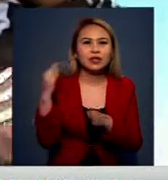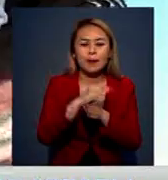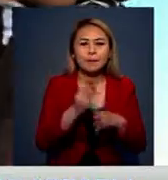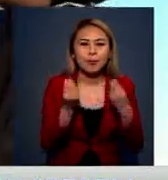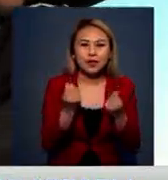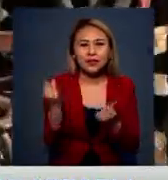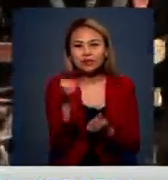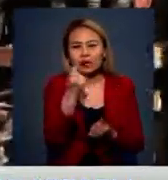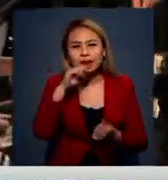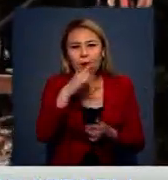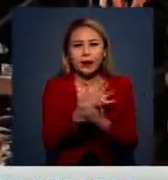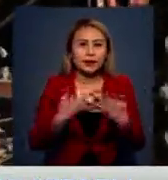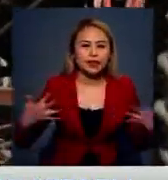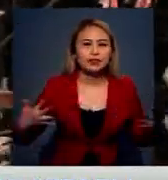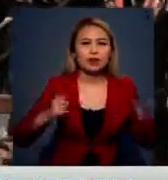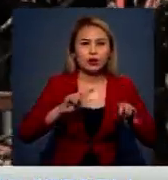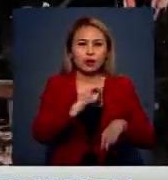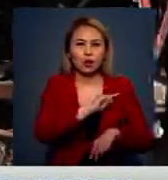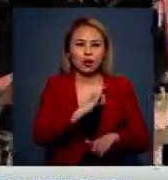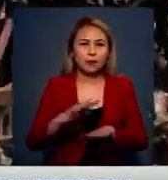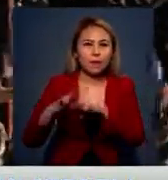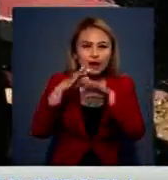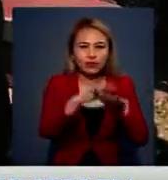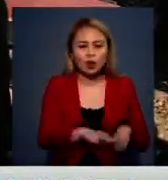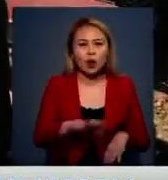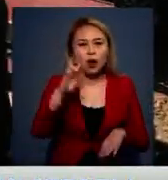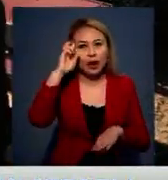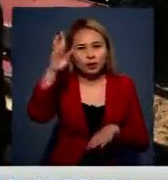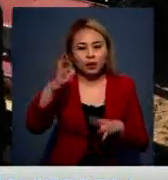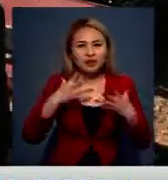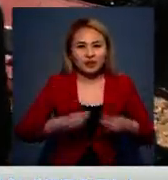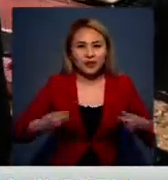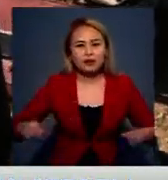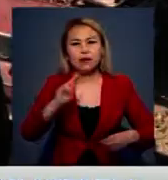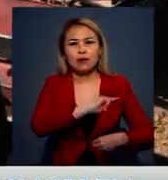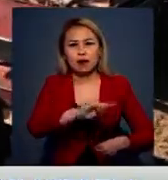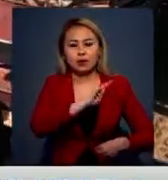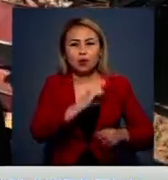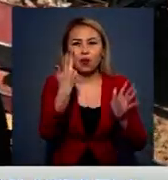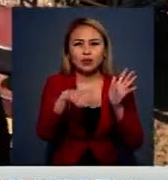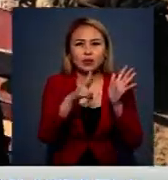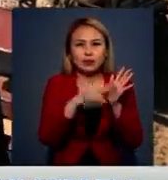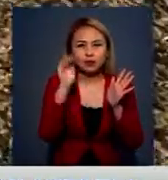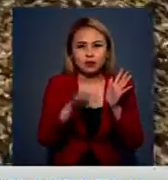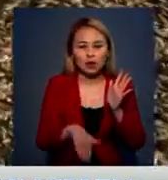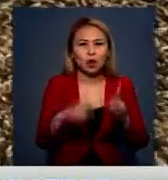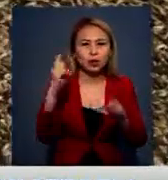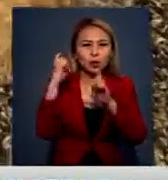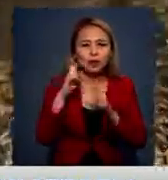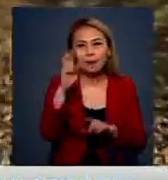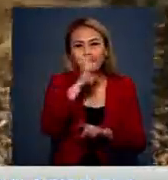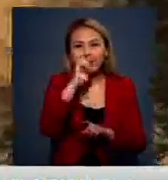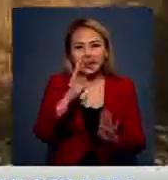және көкөніс дақылдарын егу жұмыстары жүргізіліп жатыр. Үкімет тарапынан көктемгі дала жұмыстарына 38 мың тонна жанар жағармай